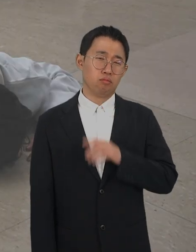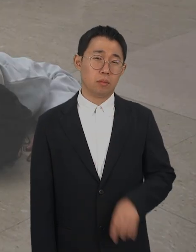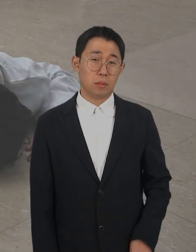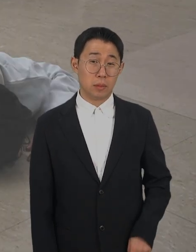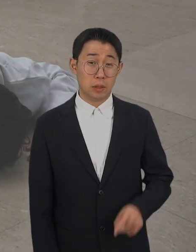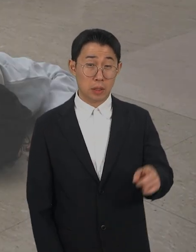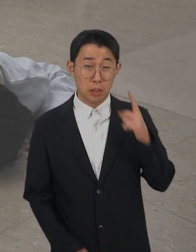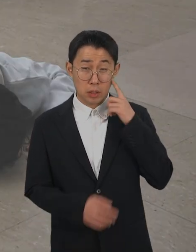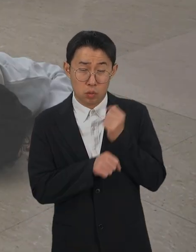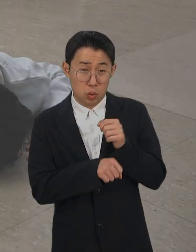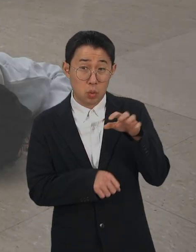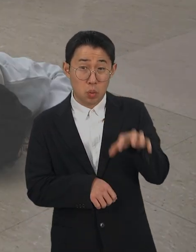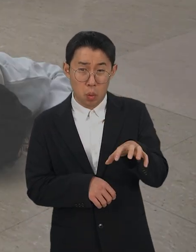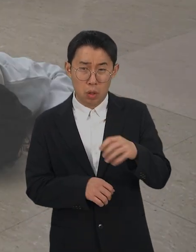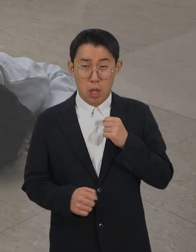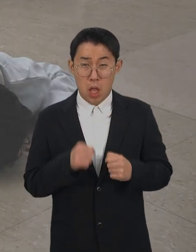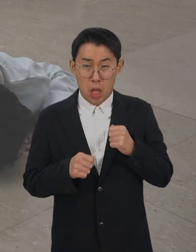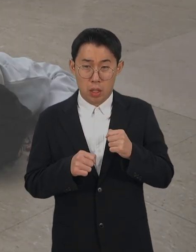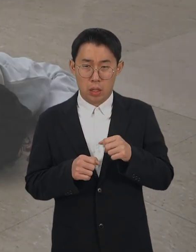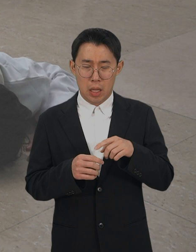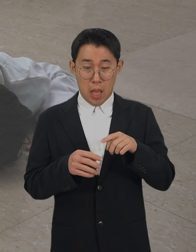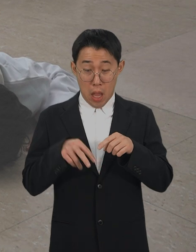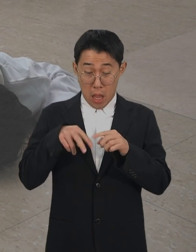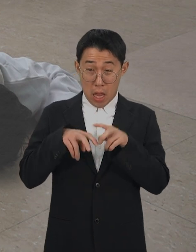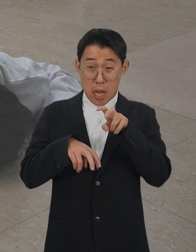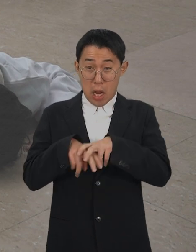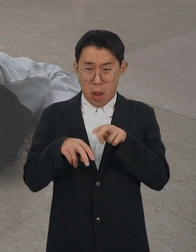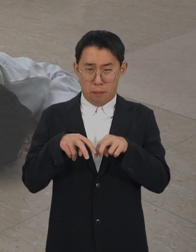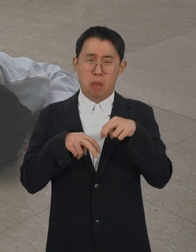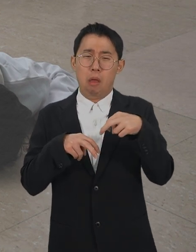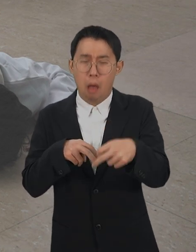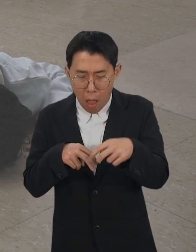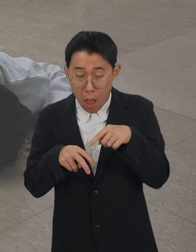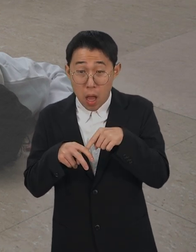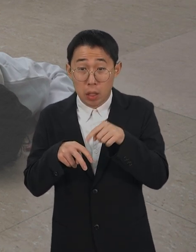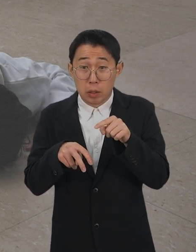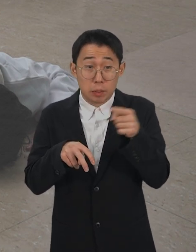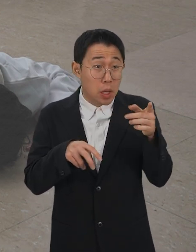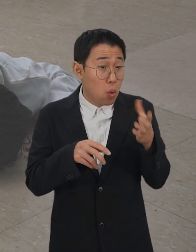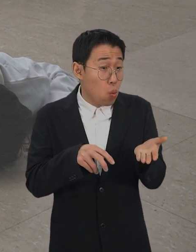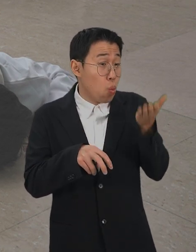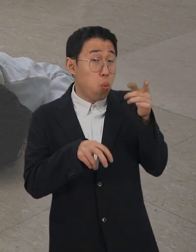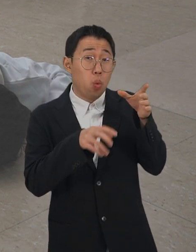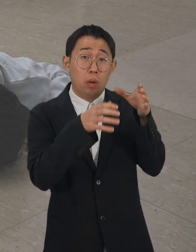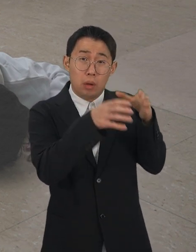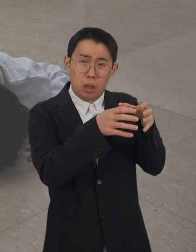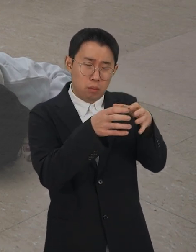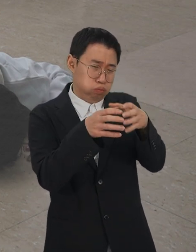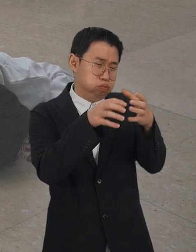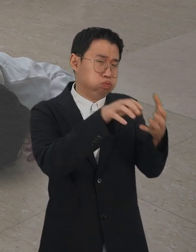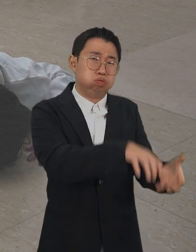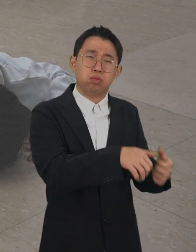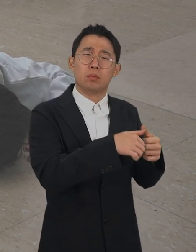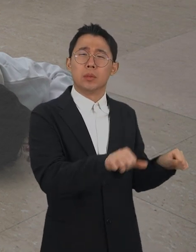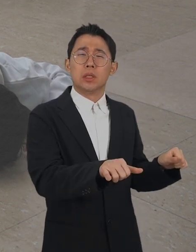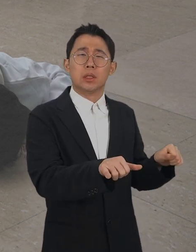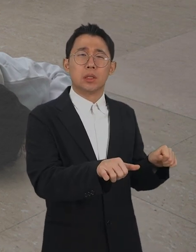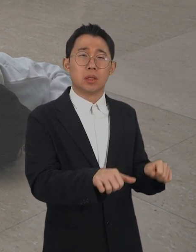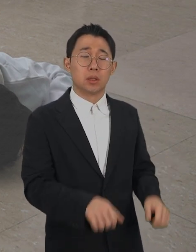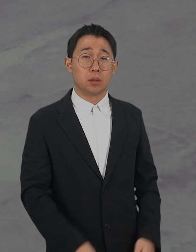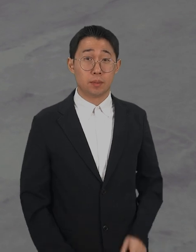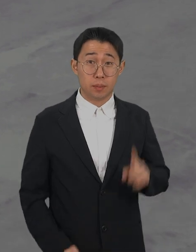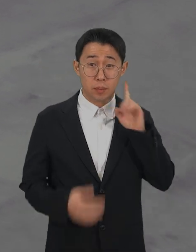맞아요. 네이비가 실험실에서 뛰다가 의자에 걸려 넘어졌고 그만 실험대 위에 있던 비커를 떨어뜨리게 된